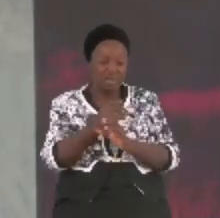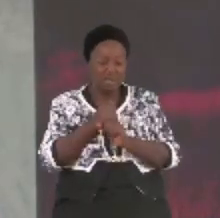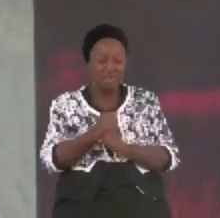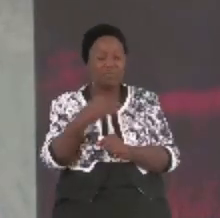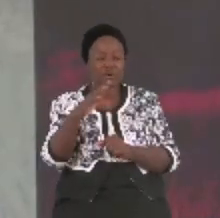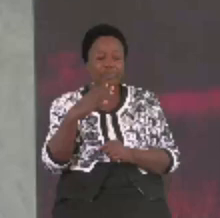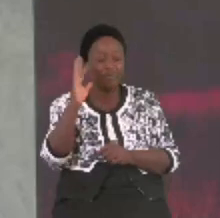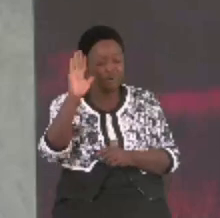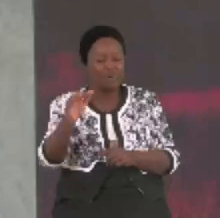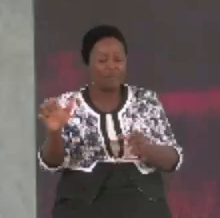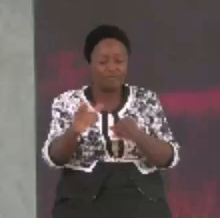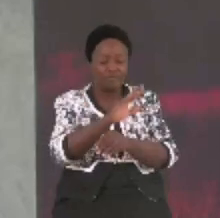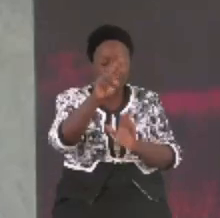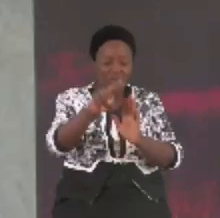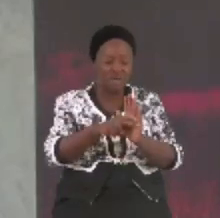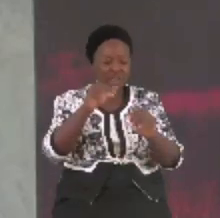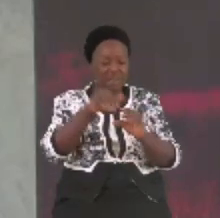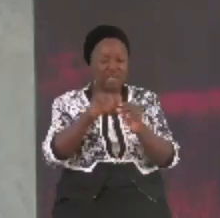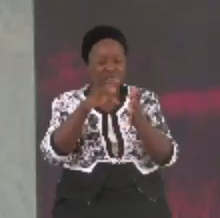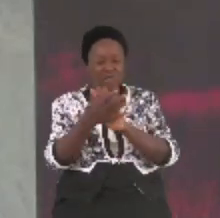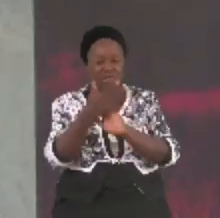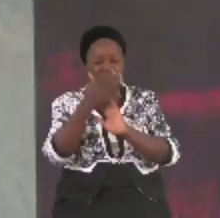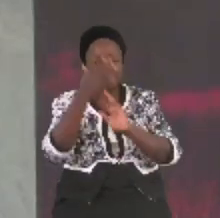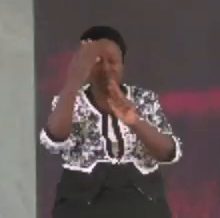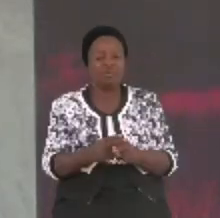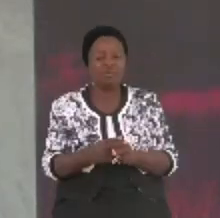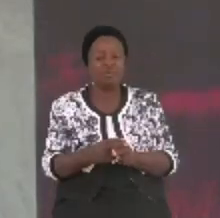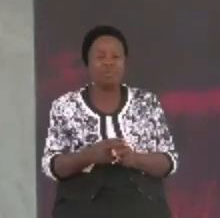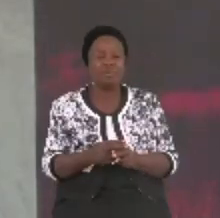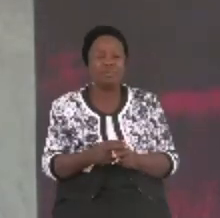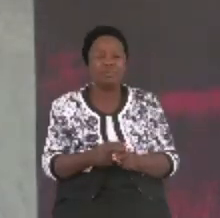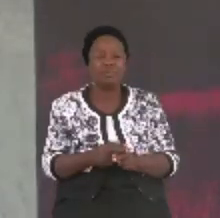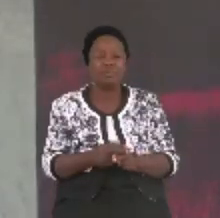ta plénitude au nom de Jésus.